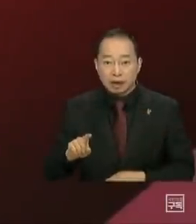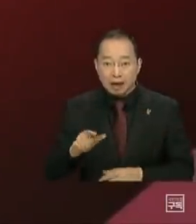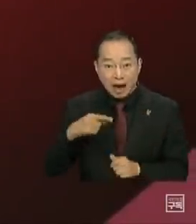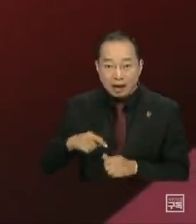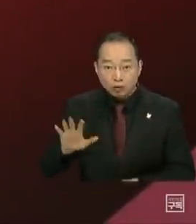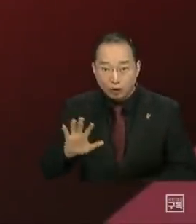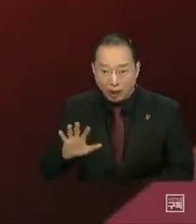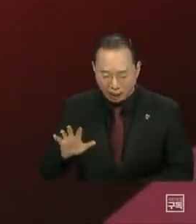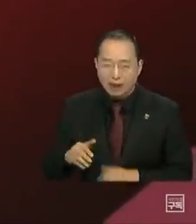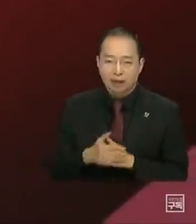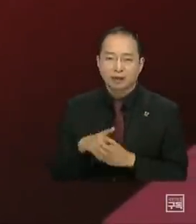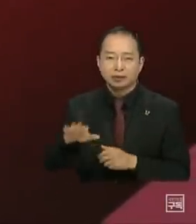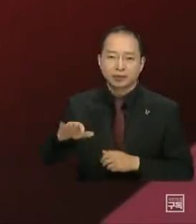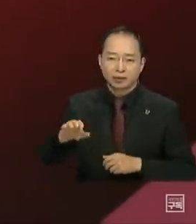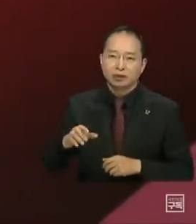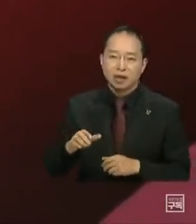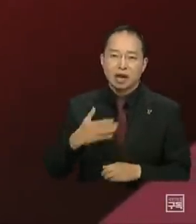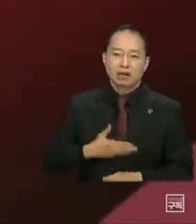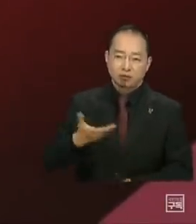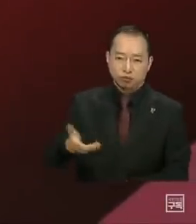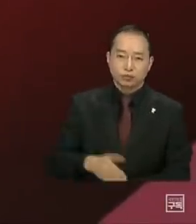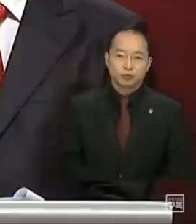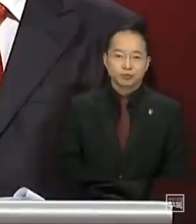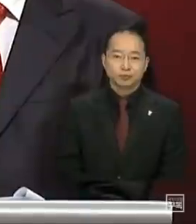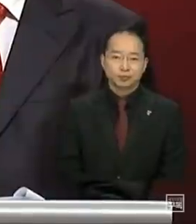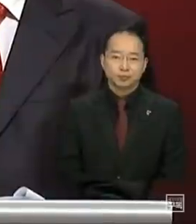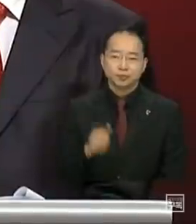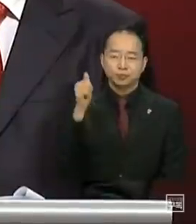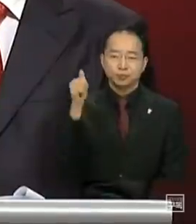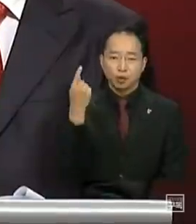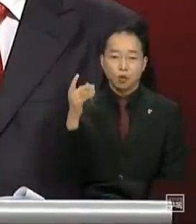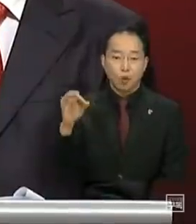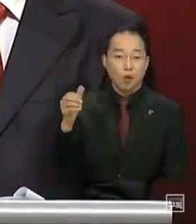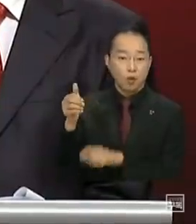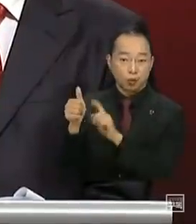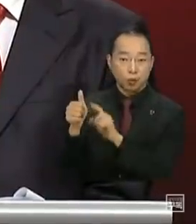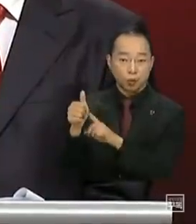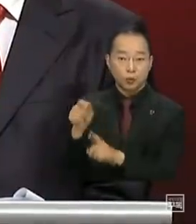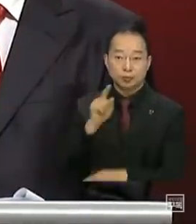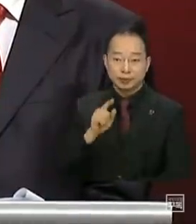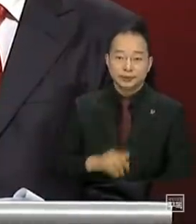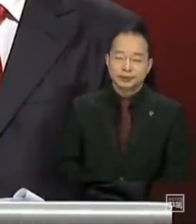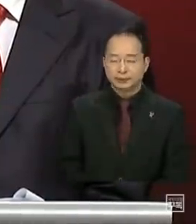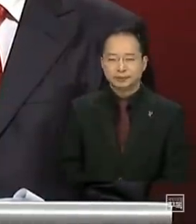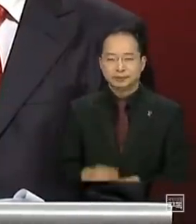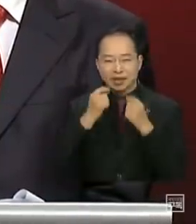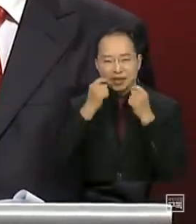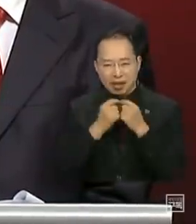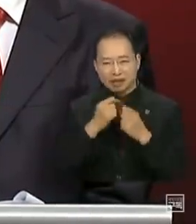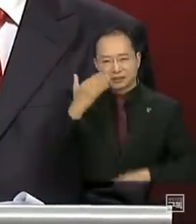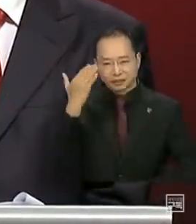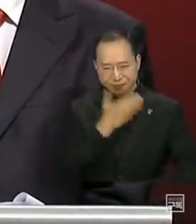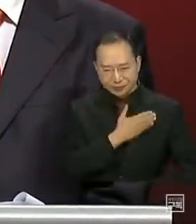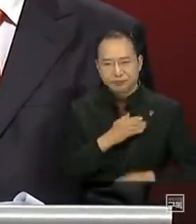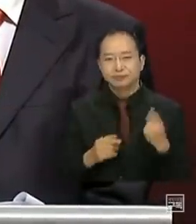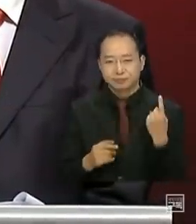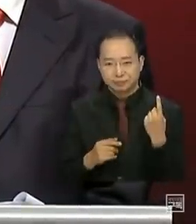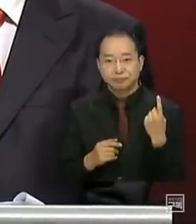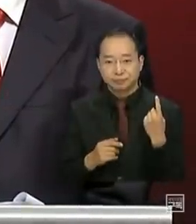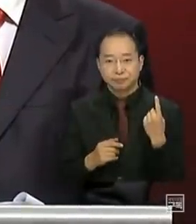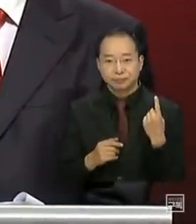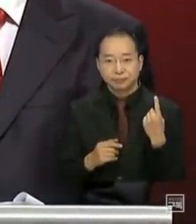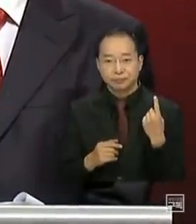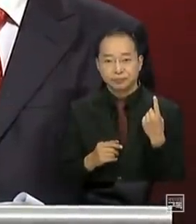제가 퀴즈 예. 대회는 아니잖아요. 예. 지금 홍 후보님께서 말씀하신 개인의 예. 부패가 없어야